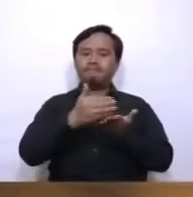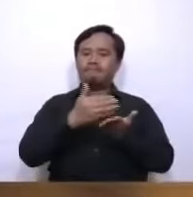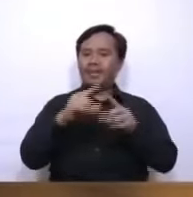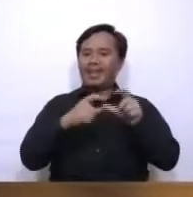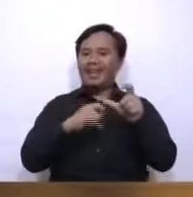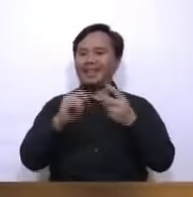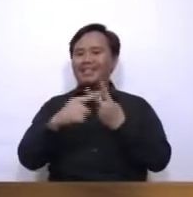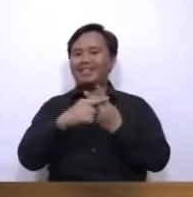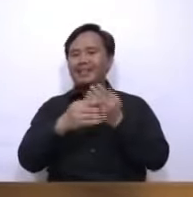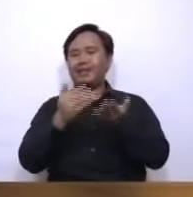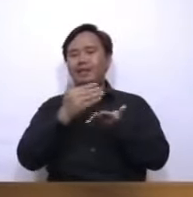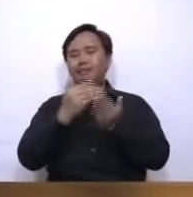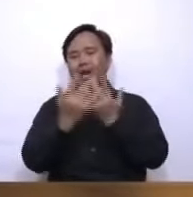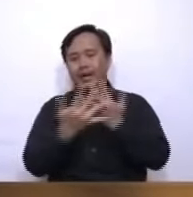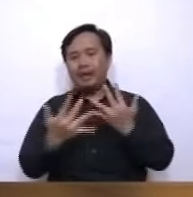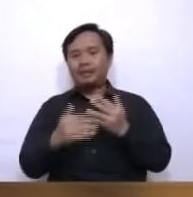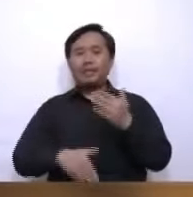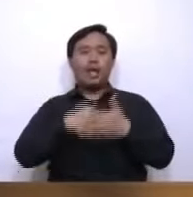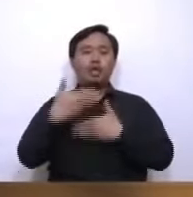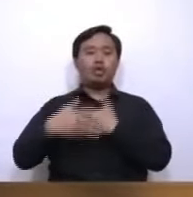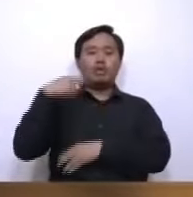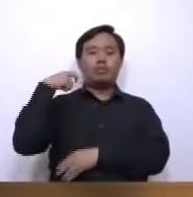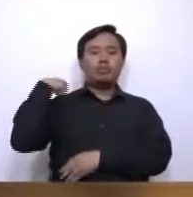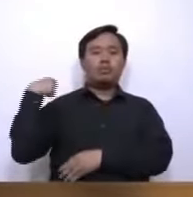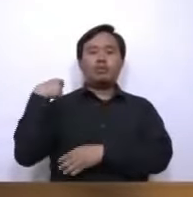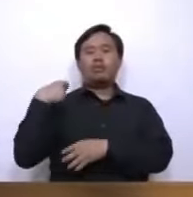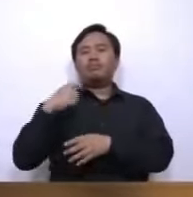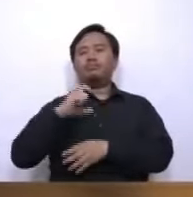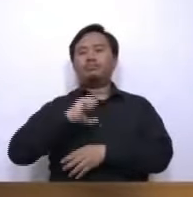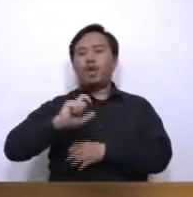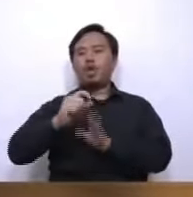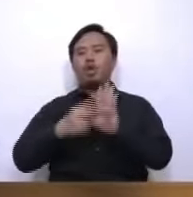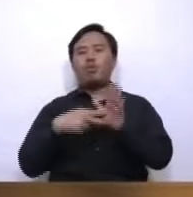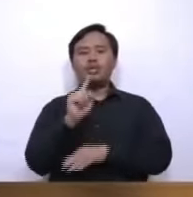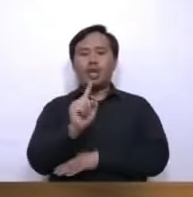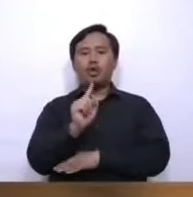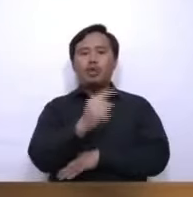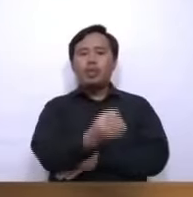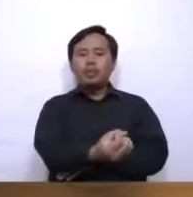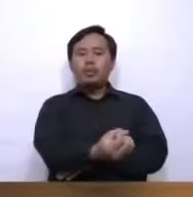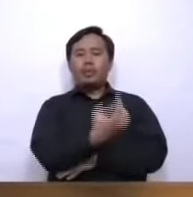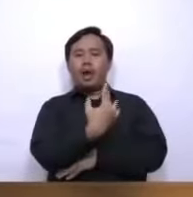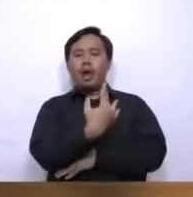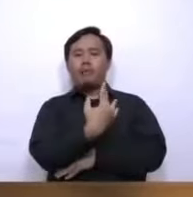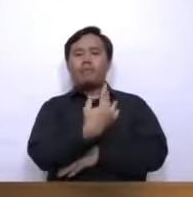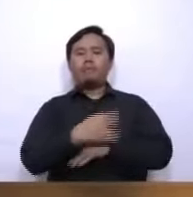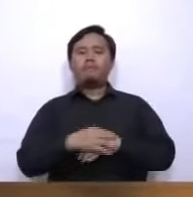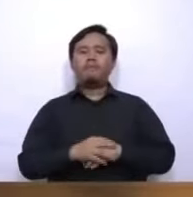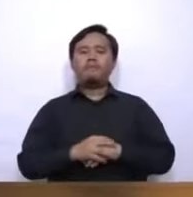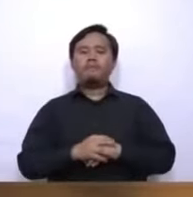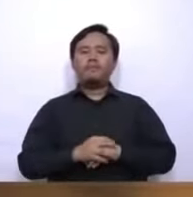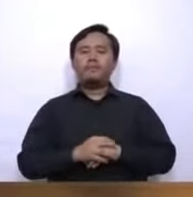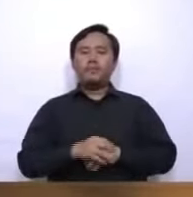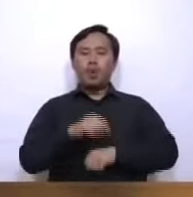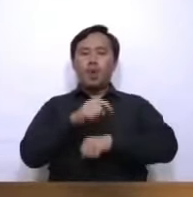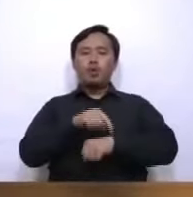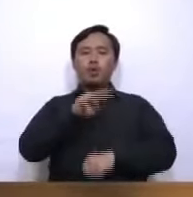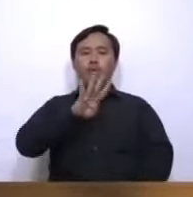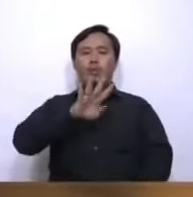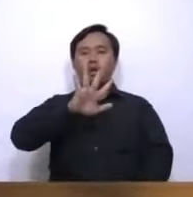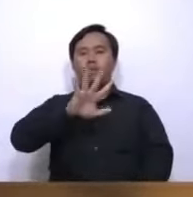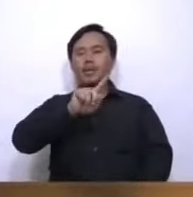Selanjutnya, saya akan beri kesempatan Cagub nomor urut 1 untuk menanggapi jawaban Cagub nomor urut 3. Waktu Anda 45